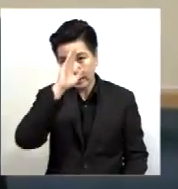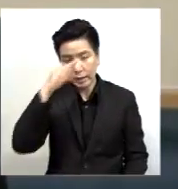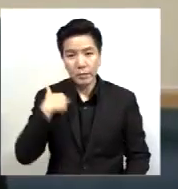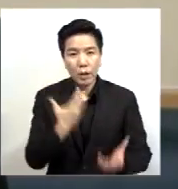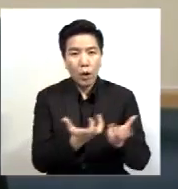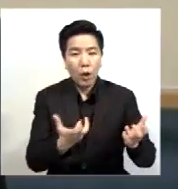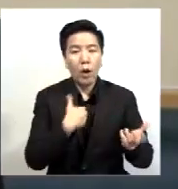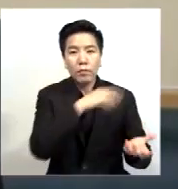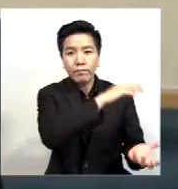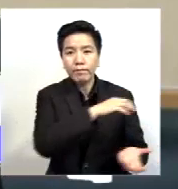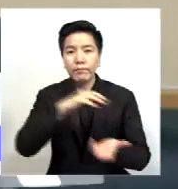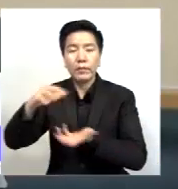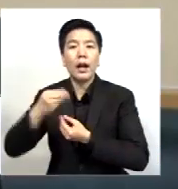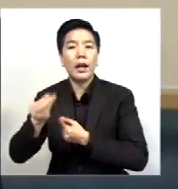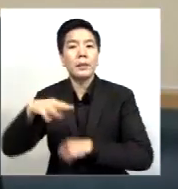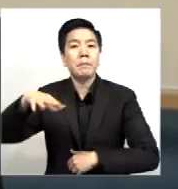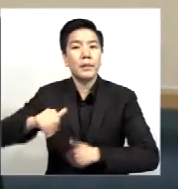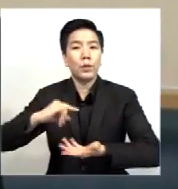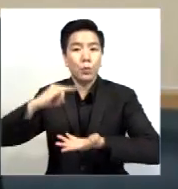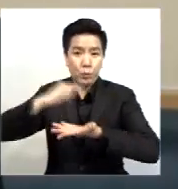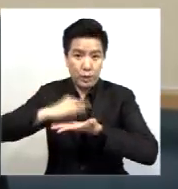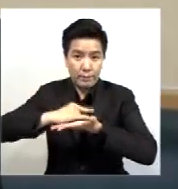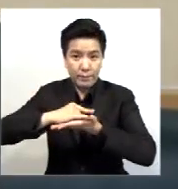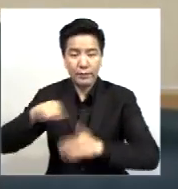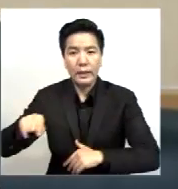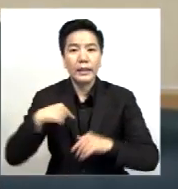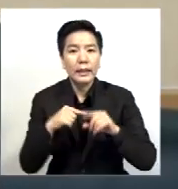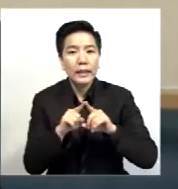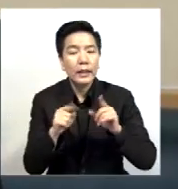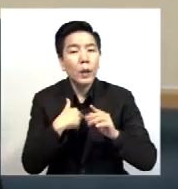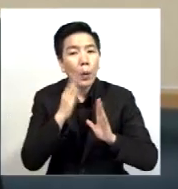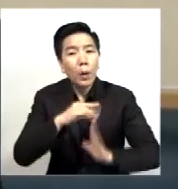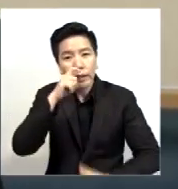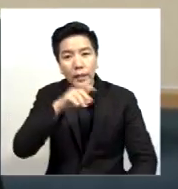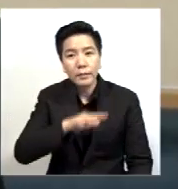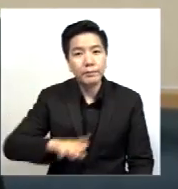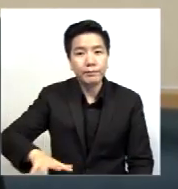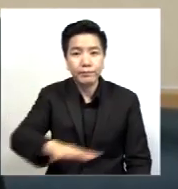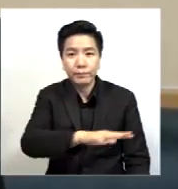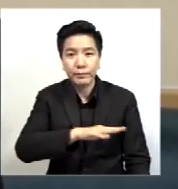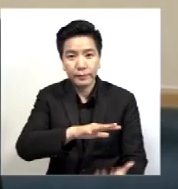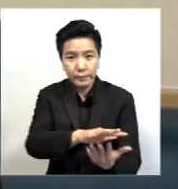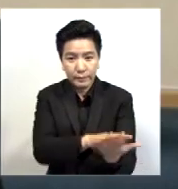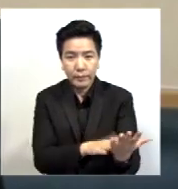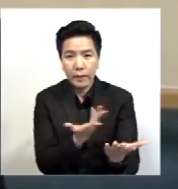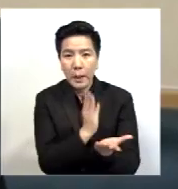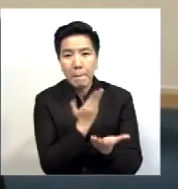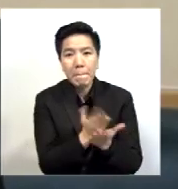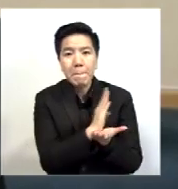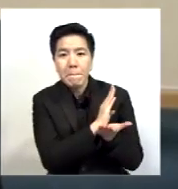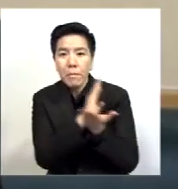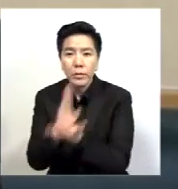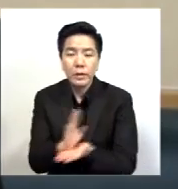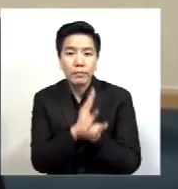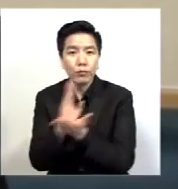ก่พี่น้องคนอู่ฮั่นนอกจากนี้แล้วรัฐบาลไทยและก็ประชาชนคนไทยก็ได้มีการบริจาคและก็ให้กำลัง